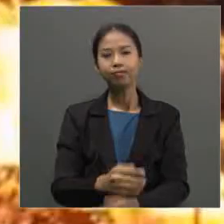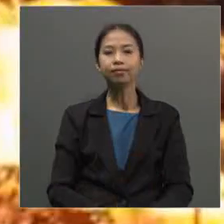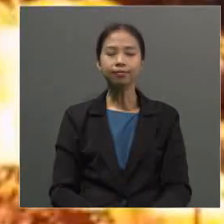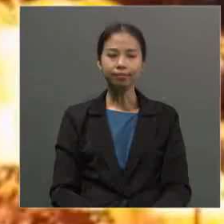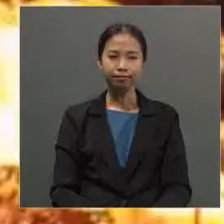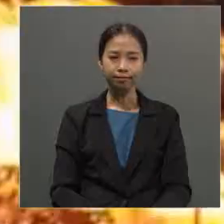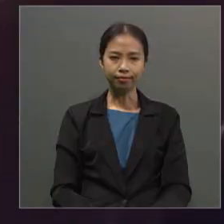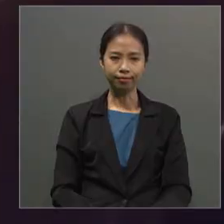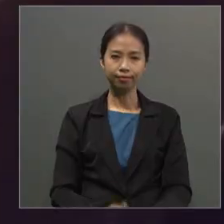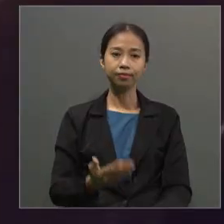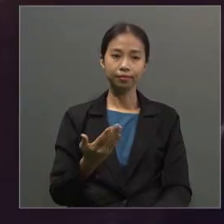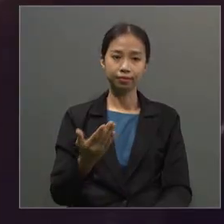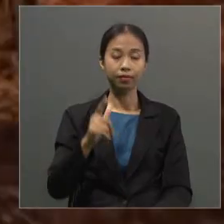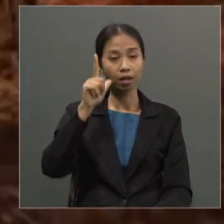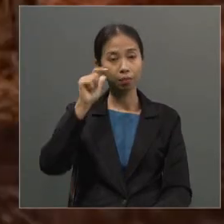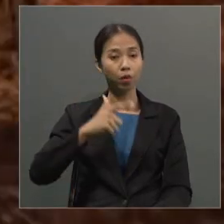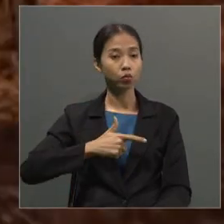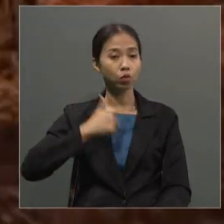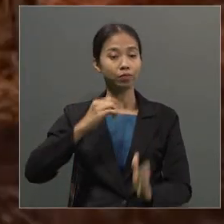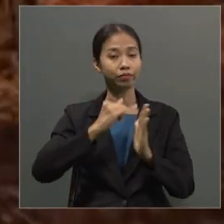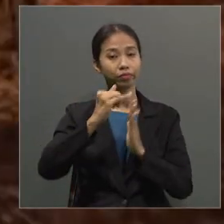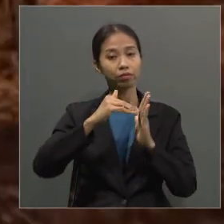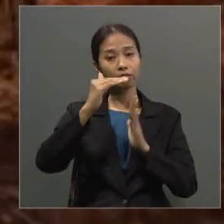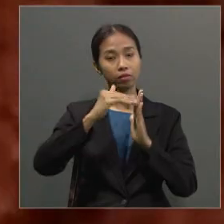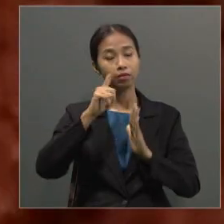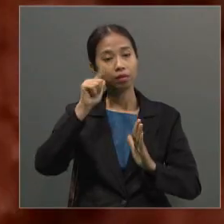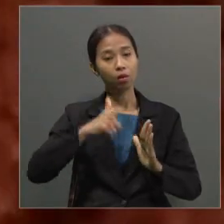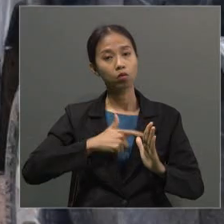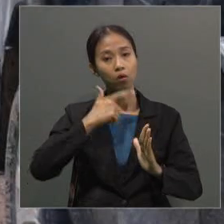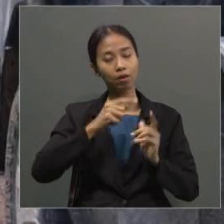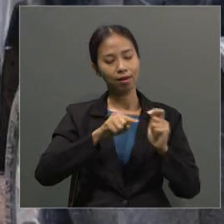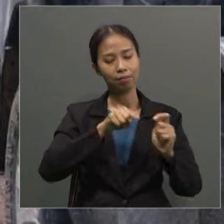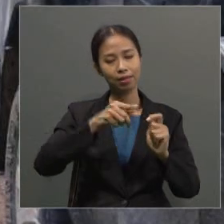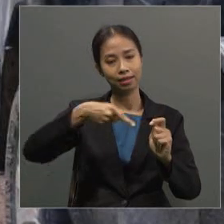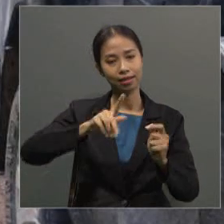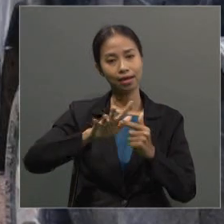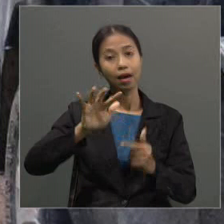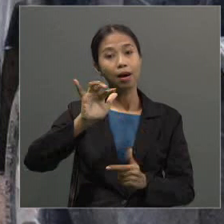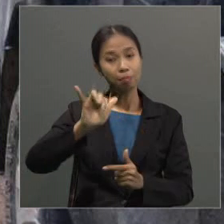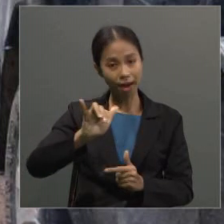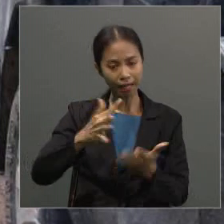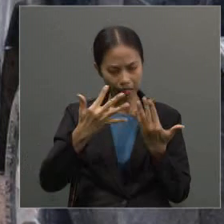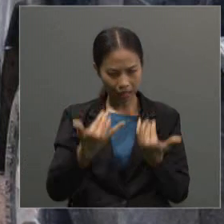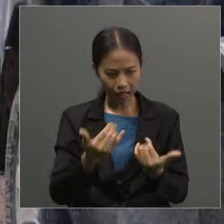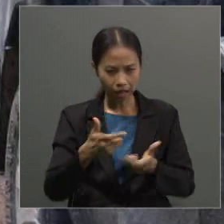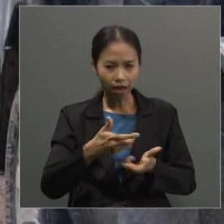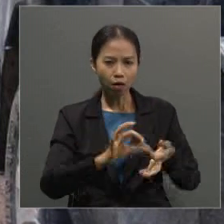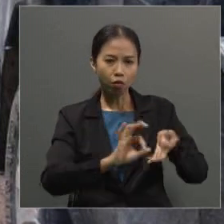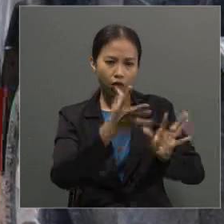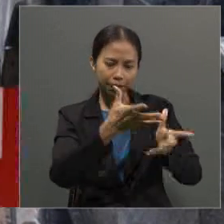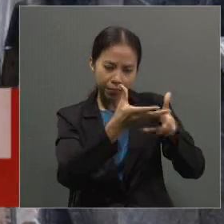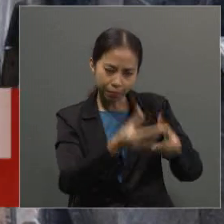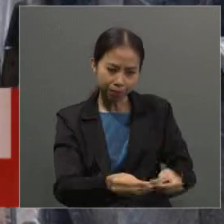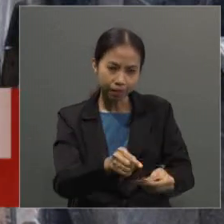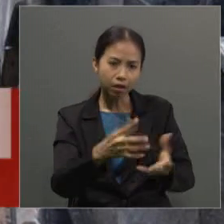เคียงขึ้นไปที่แม่ห่องศรกันครับเจ้าหน้าที่ตำรวจสพปายก็ลาดตระเวนดับไฟและหาตัวผู้ลักรอบเผาป่าพบชาย